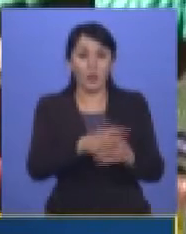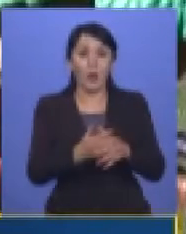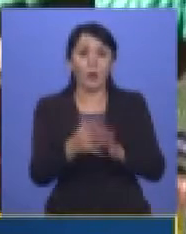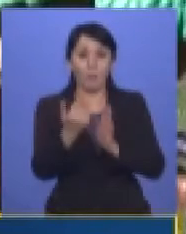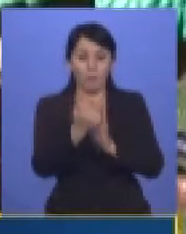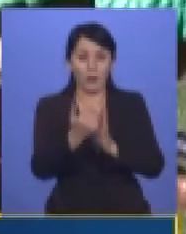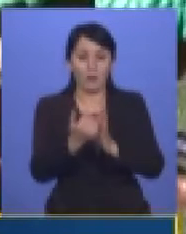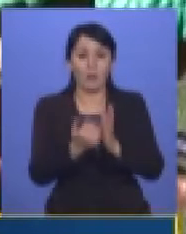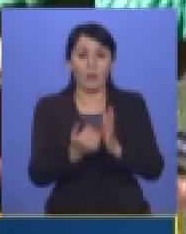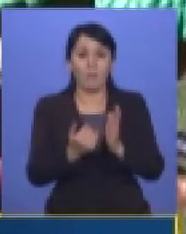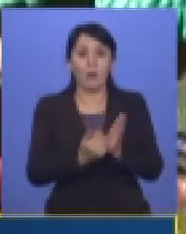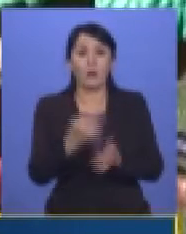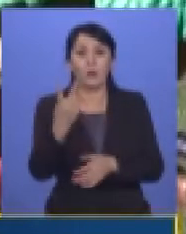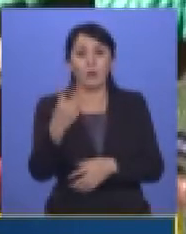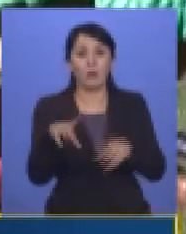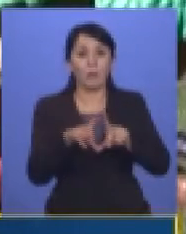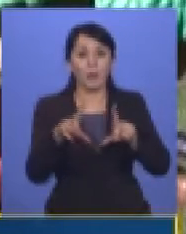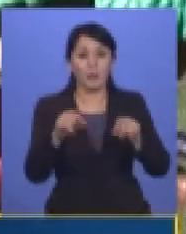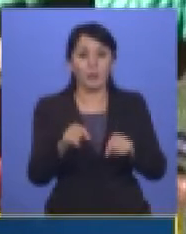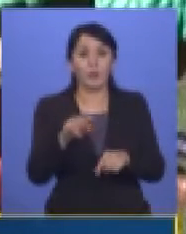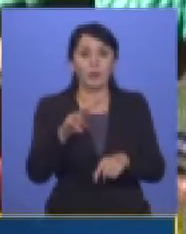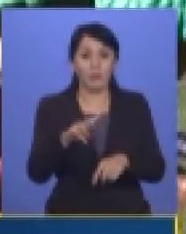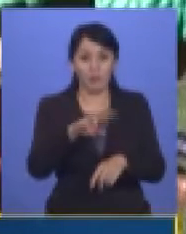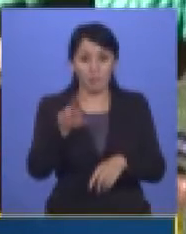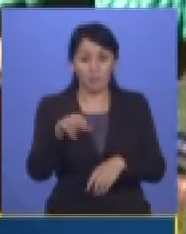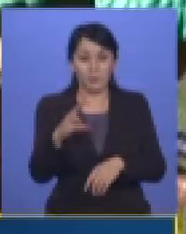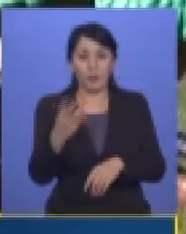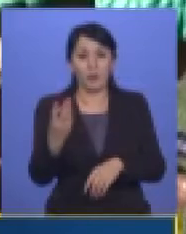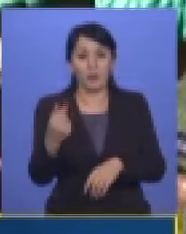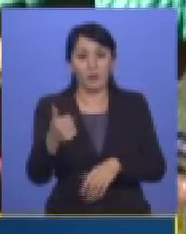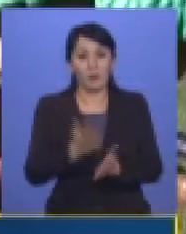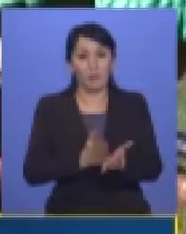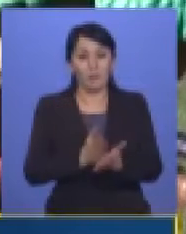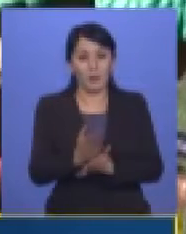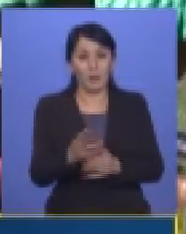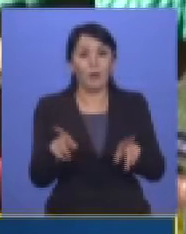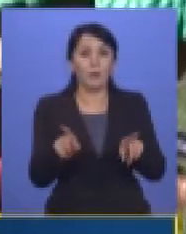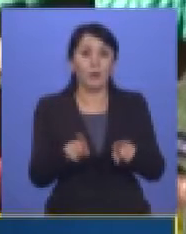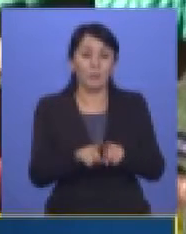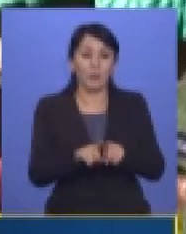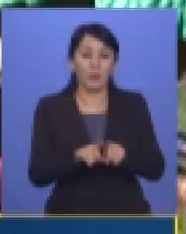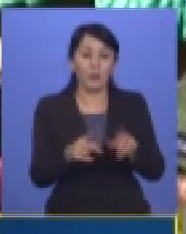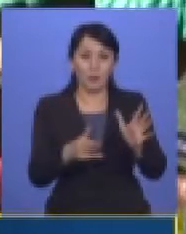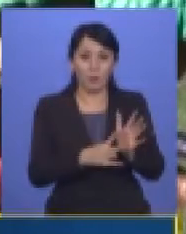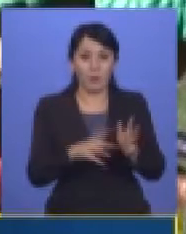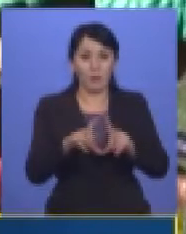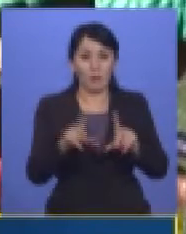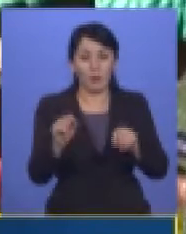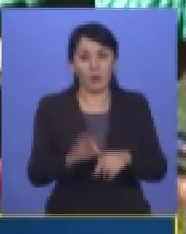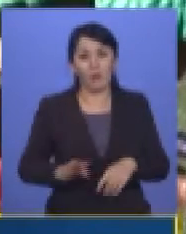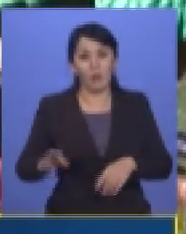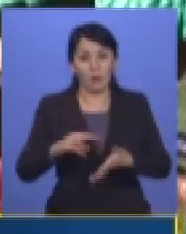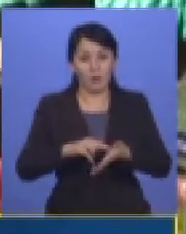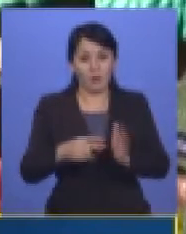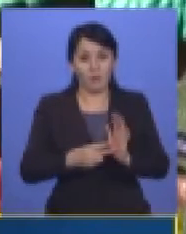бесігі бағдарламасы аясында 20 нысанға 2 миллиард теңгеге жуық қаржы бағытталған. Сонымен қатар қалған 7 ғимаратқа облыс